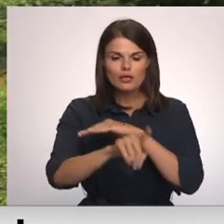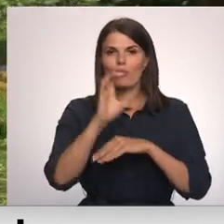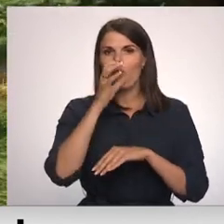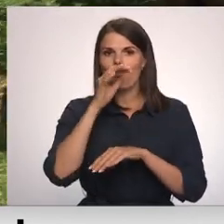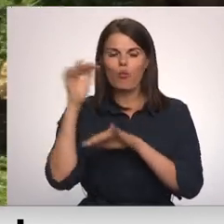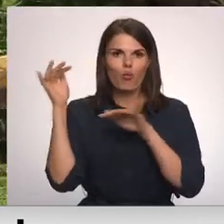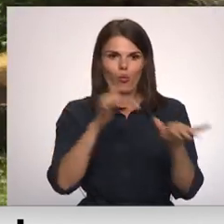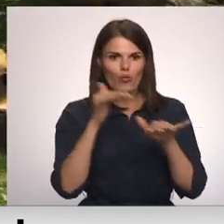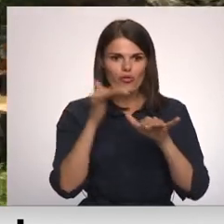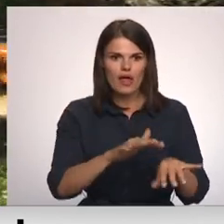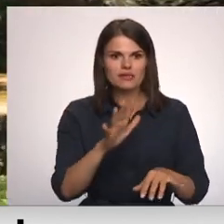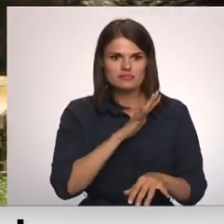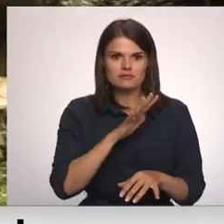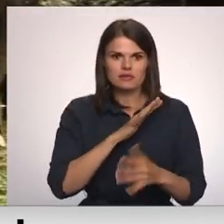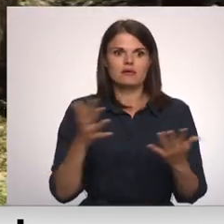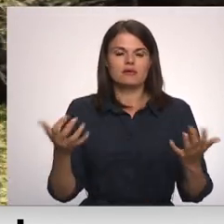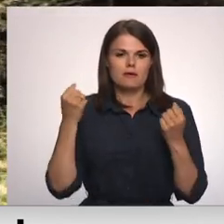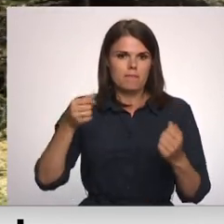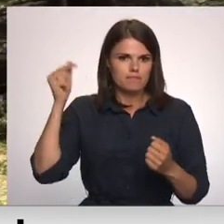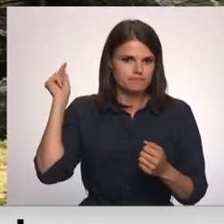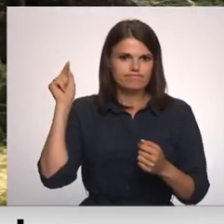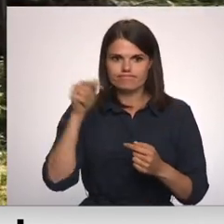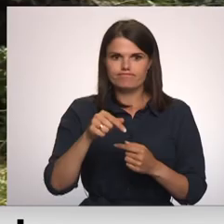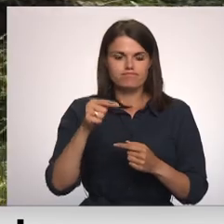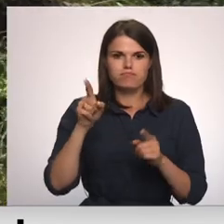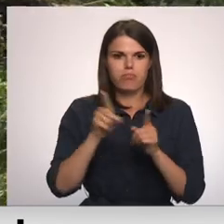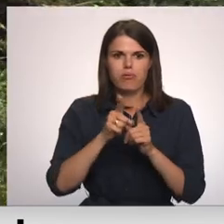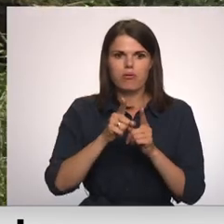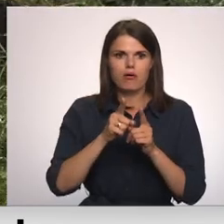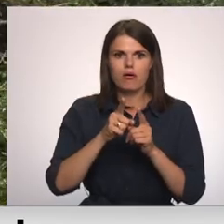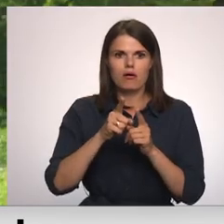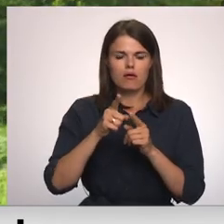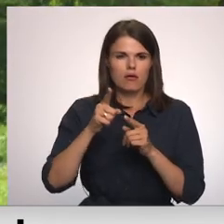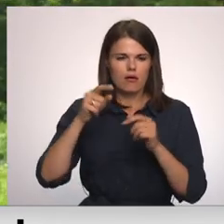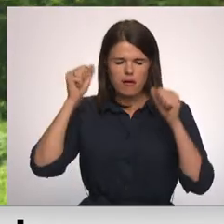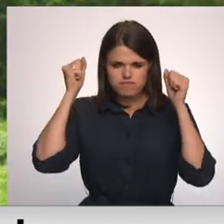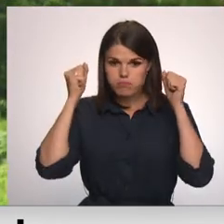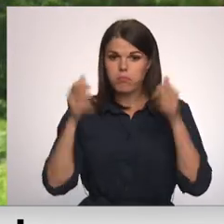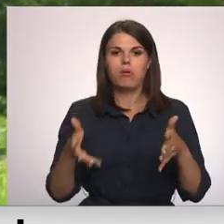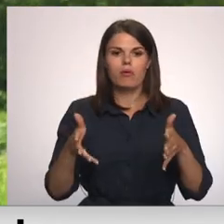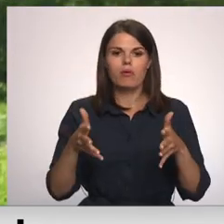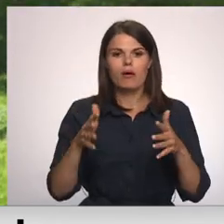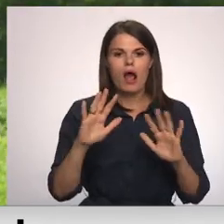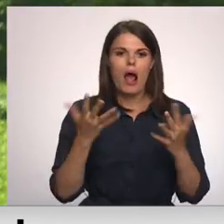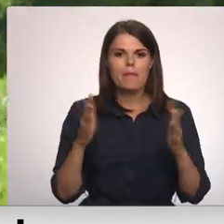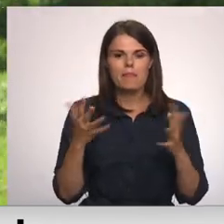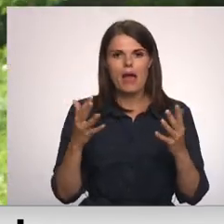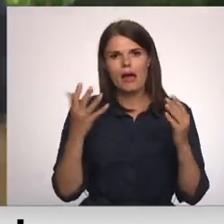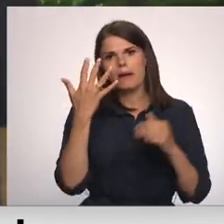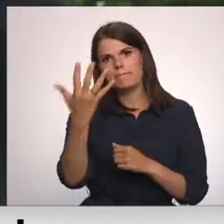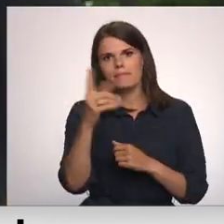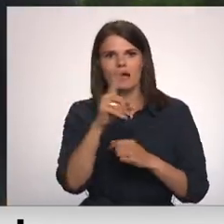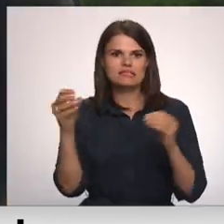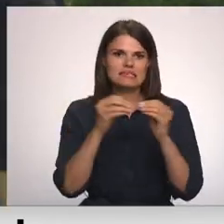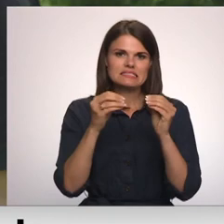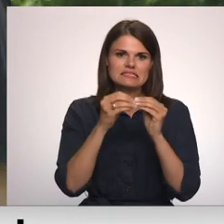Paloģīja. Nu, tāds trieciens bija tā kā, it kā ugunsdzēsēja šļūteņa. 5-10 minūtes